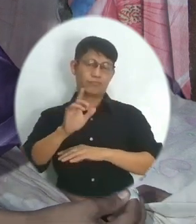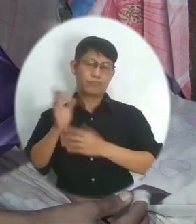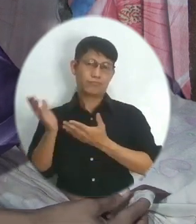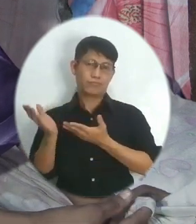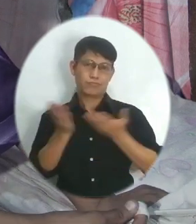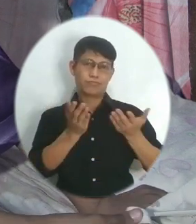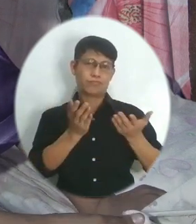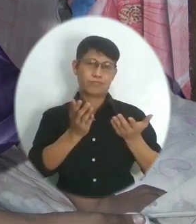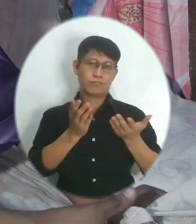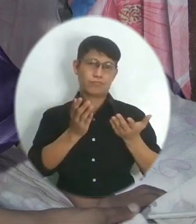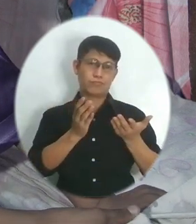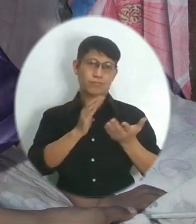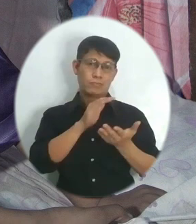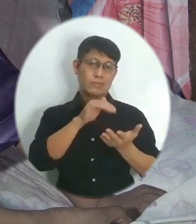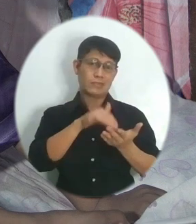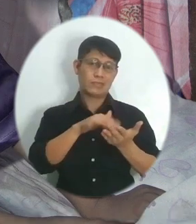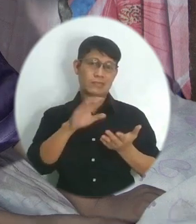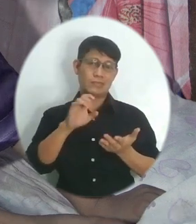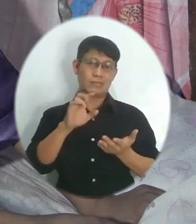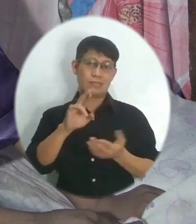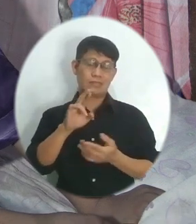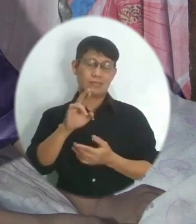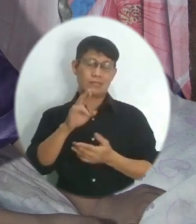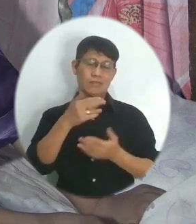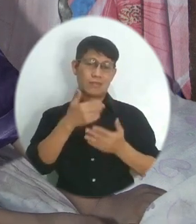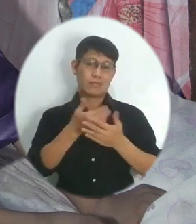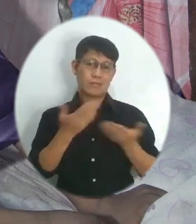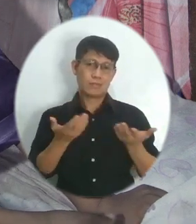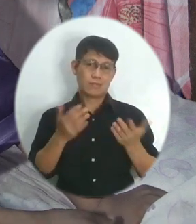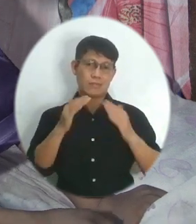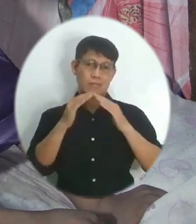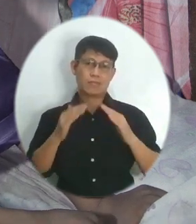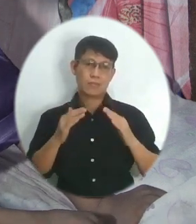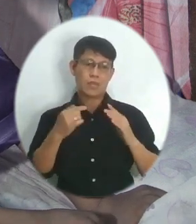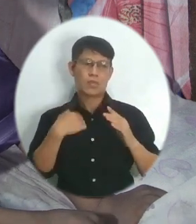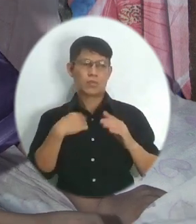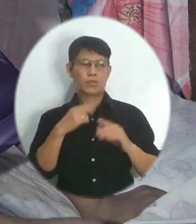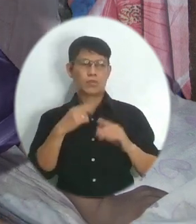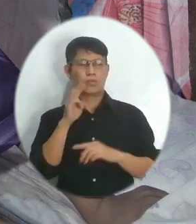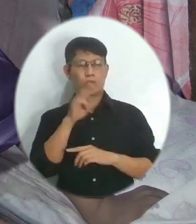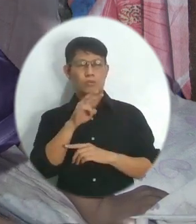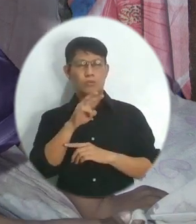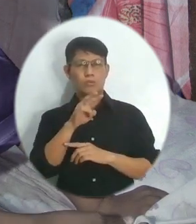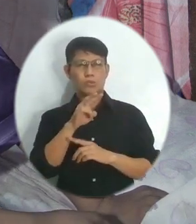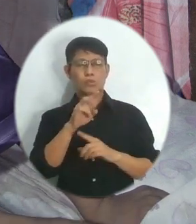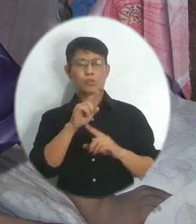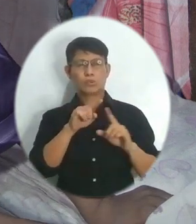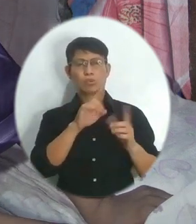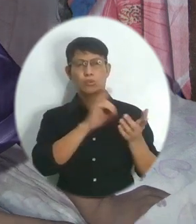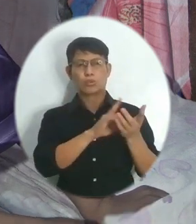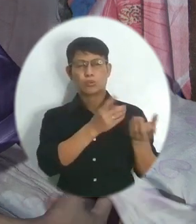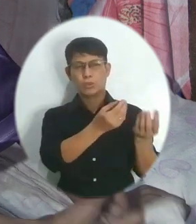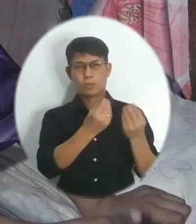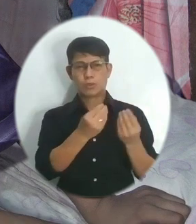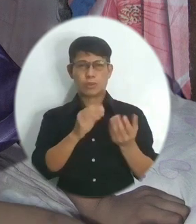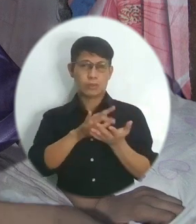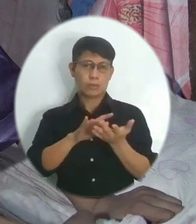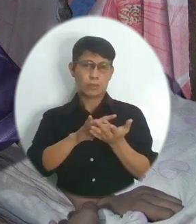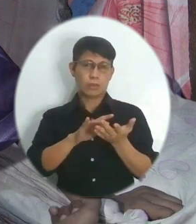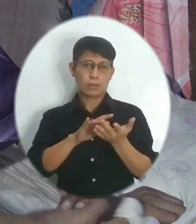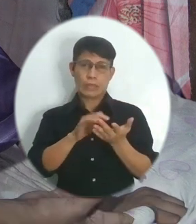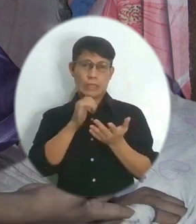sa center po, sa malapit na center sa amin. Yun, hindi po lumiit. Binisitahan ko ng mga gamot